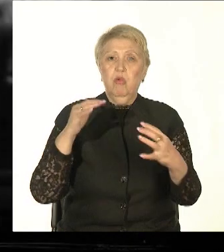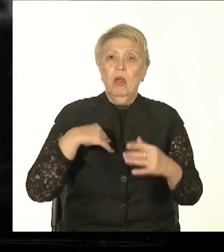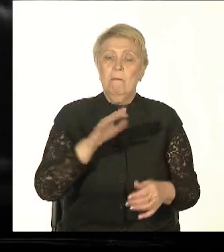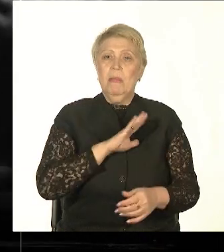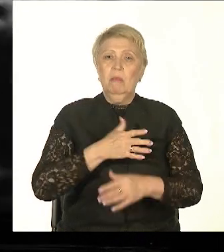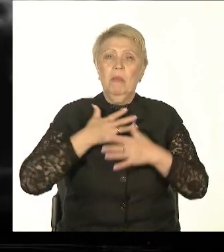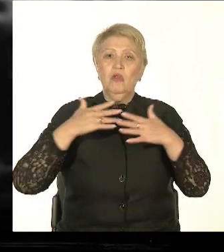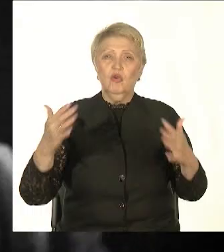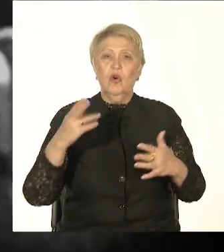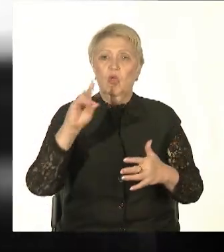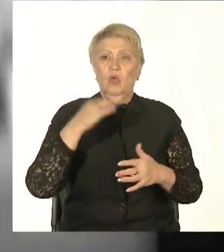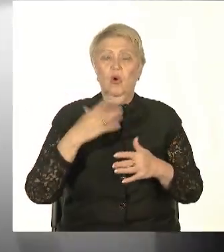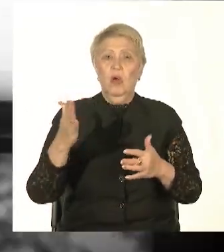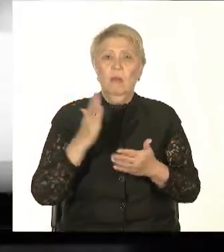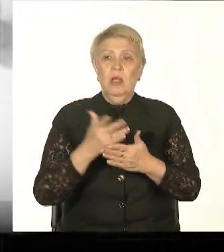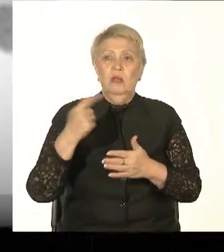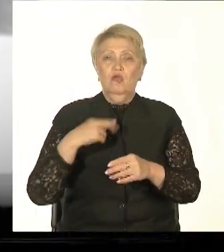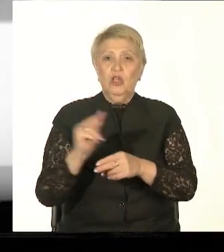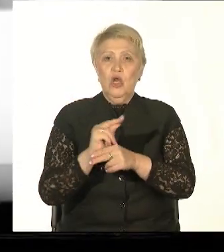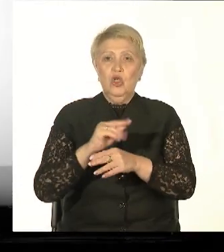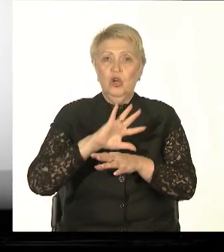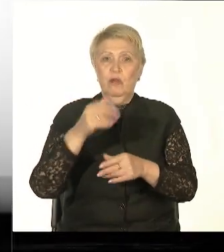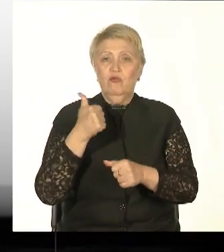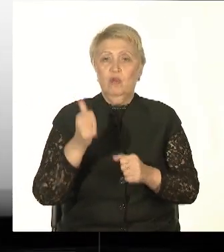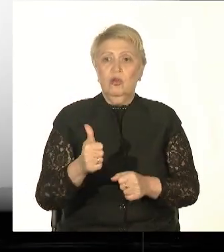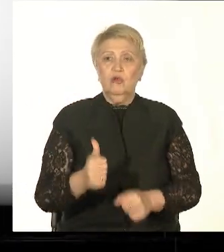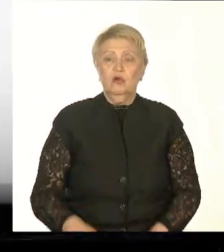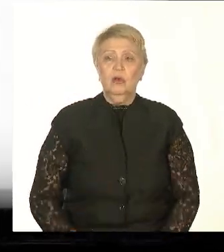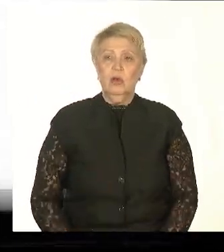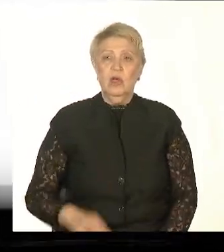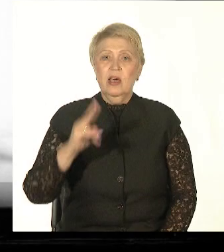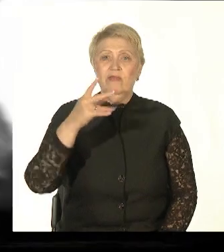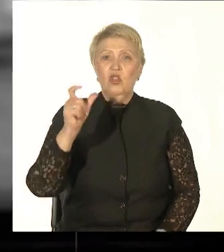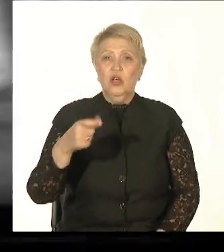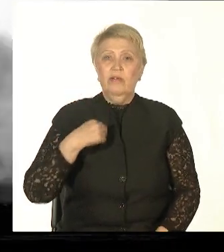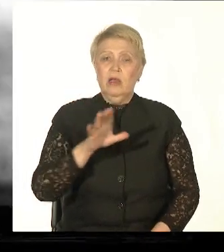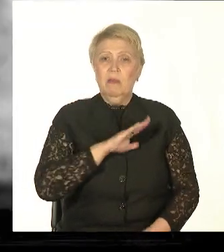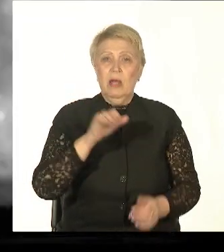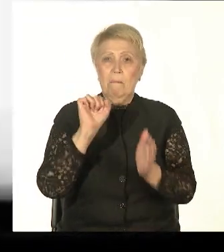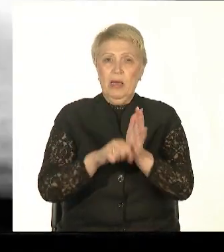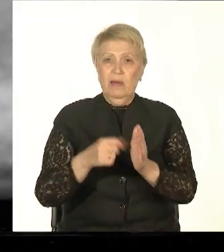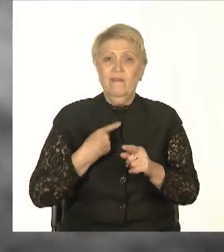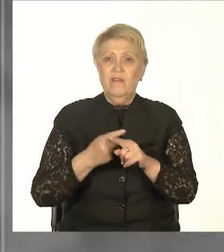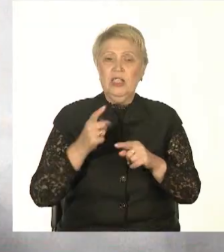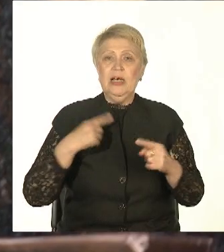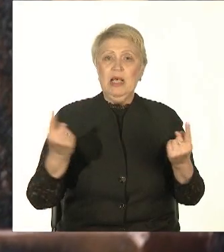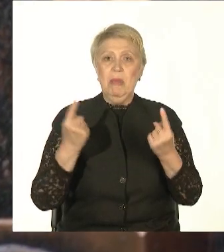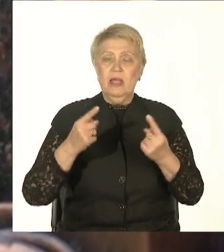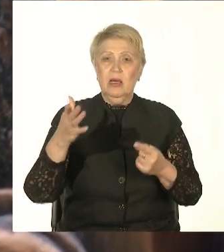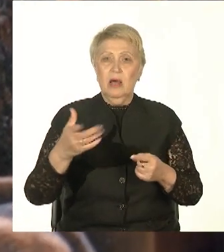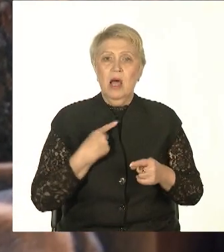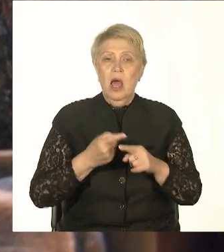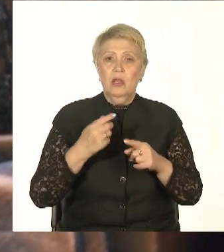решил вступивший в сражение дивизион установок «Град». Два из них погибли прямо в тех событиях. Это